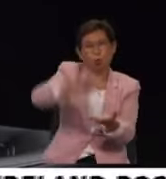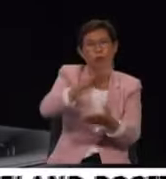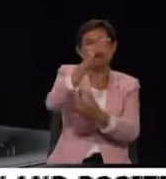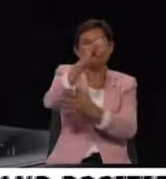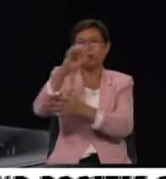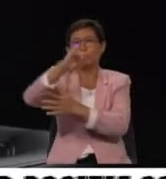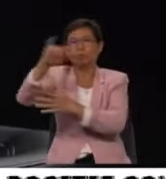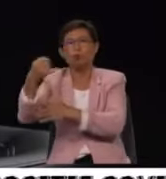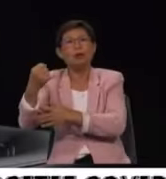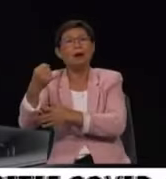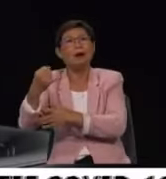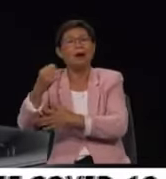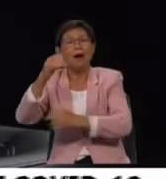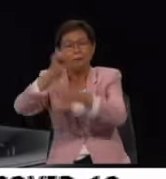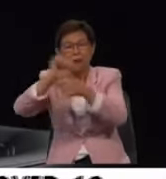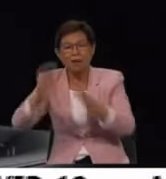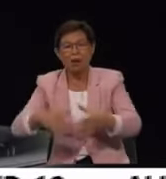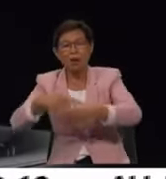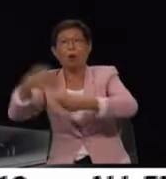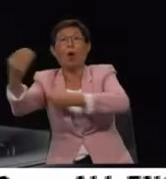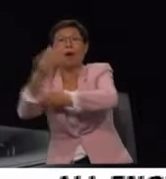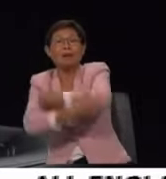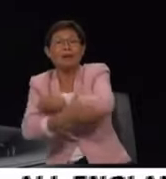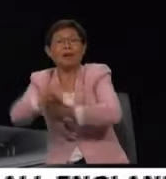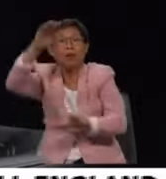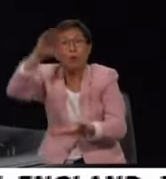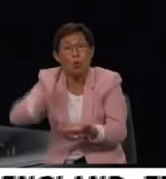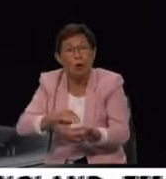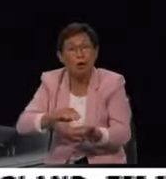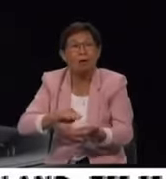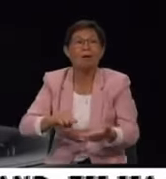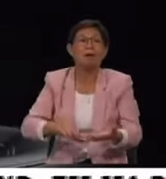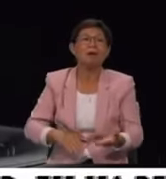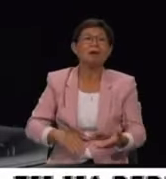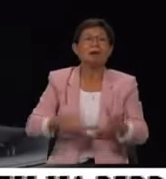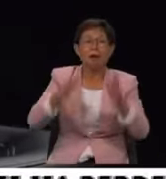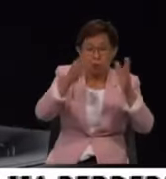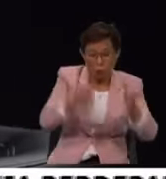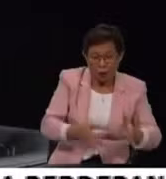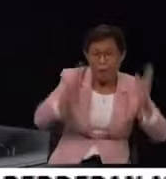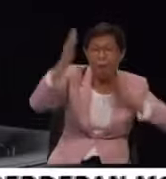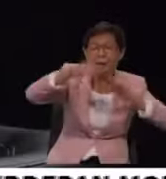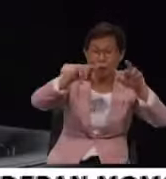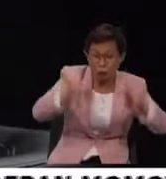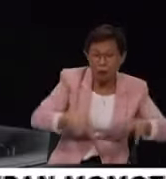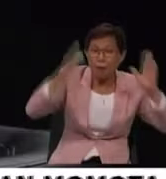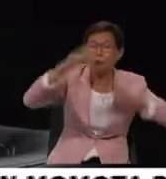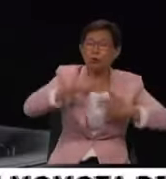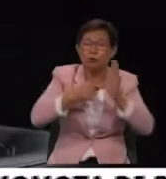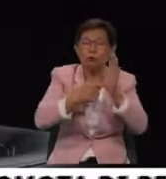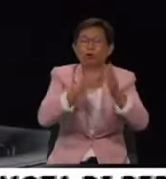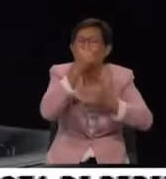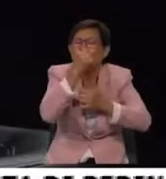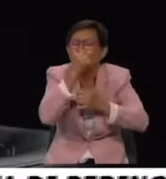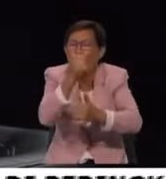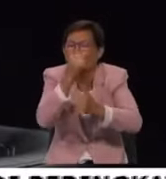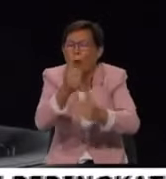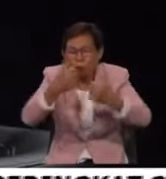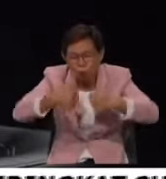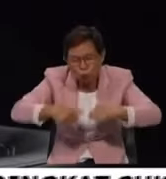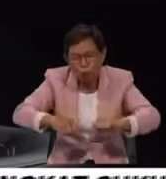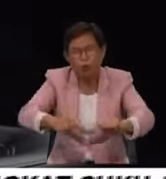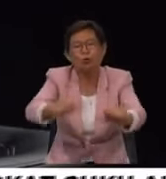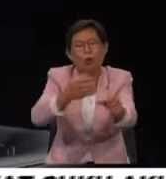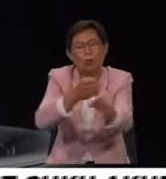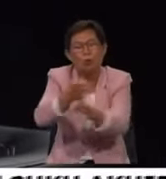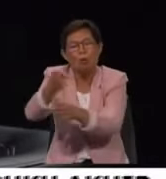700 juta. Tapi walaupun kekurangan 700 juta tetapi warga tempatan tak tunjuk minat untuk meneruskan